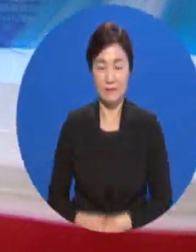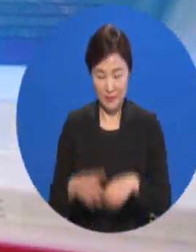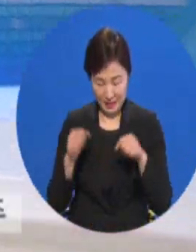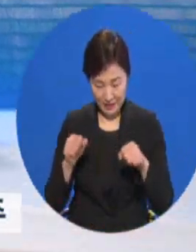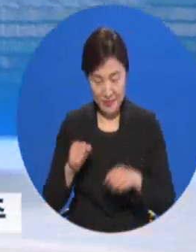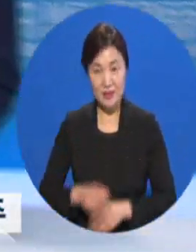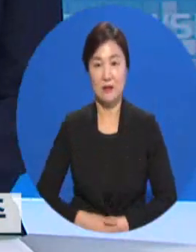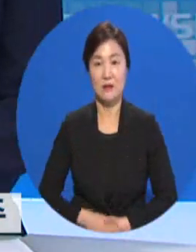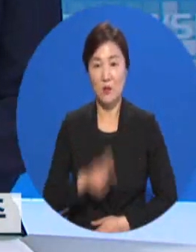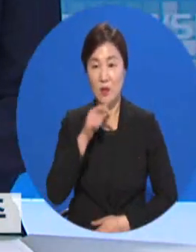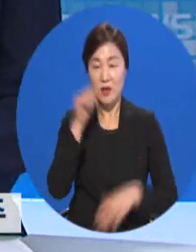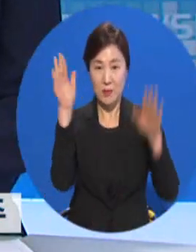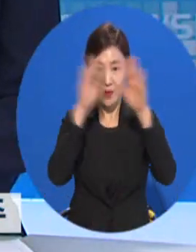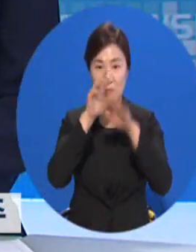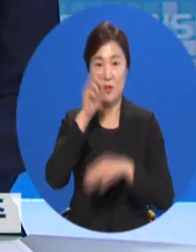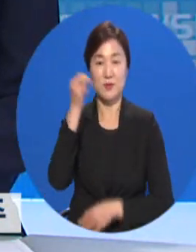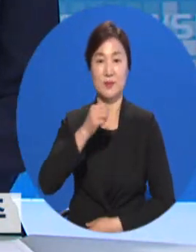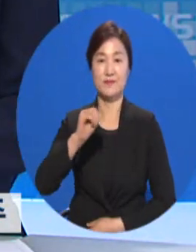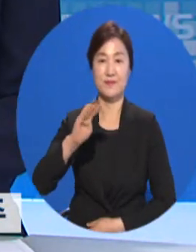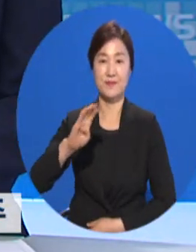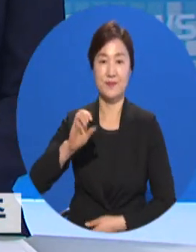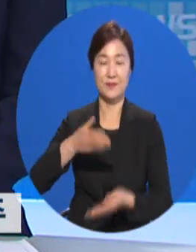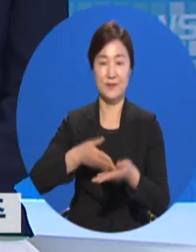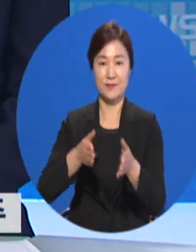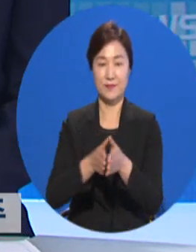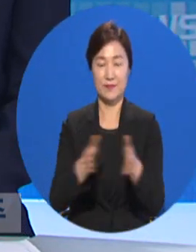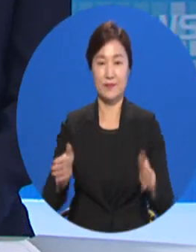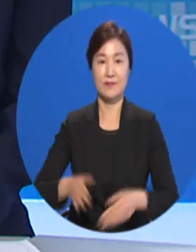여러분 안녕하십니까. 월요일 밤 여수 MBC 뉴스데스크입니다.